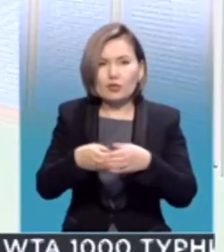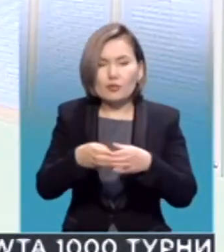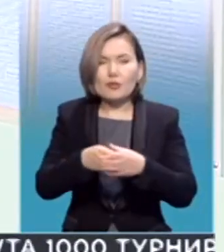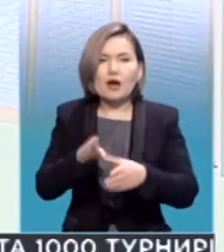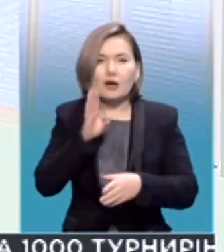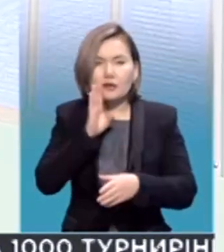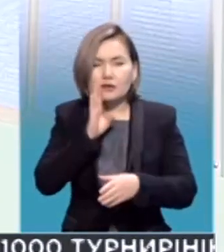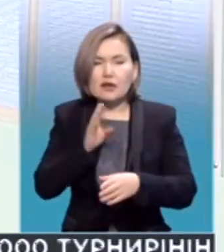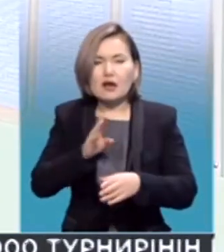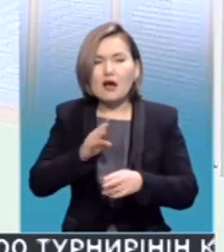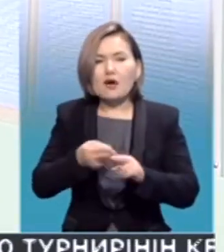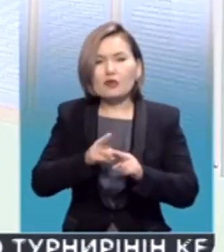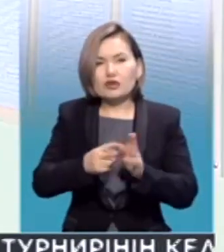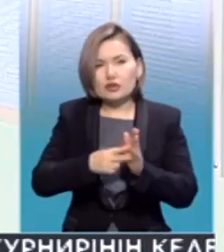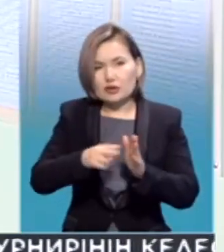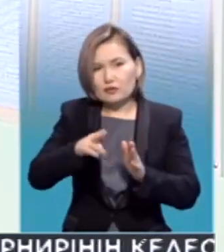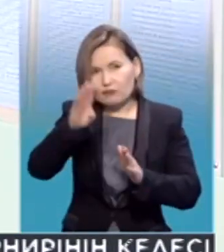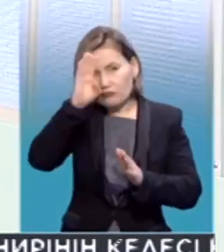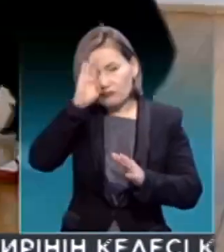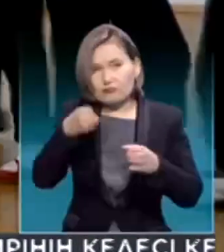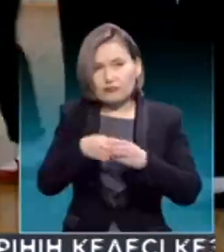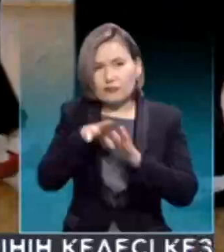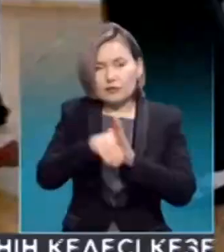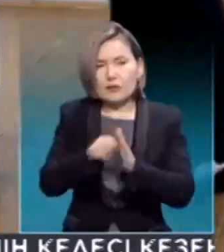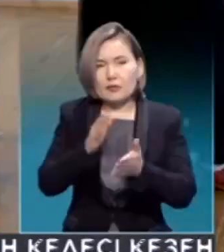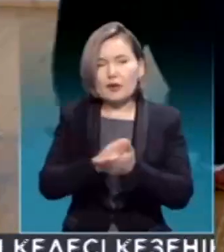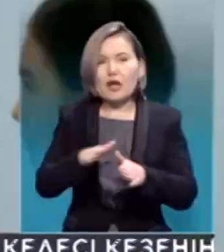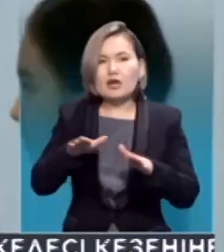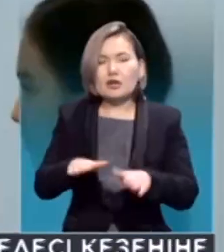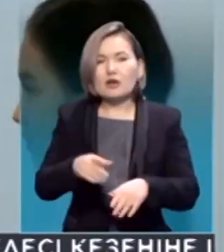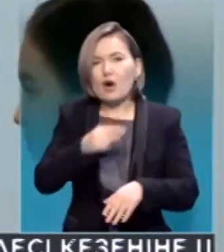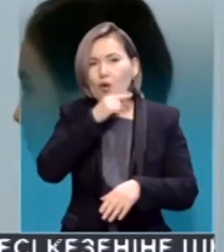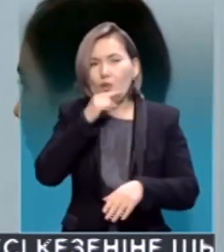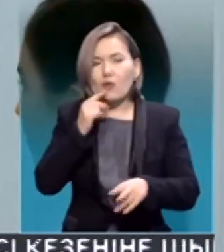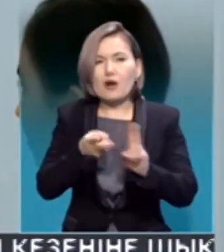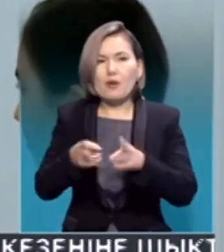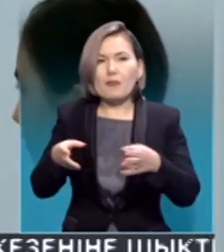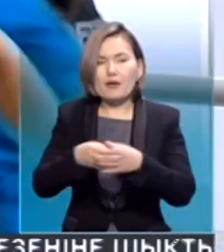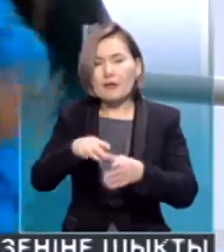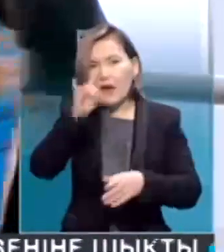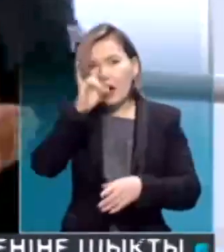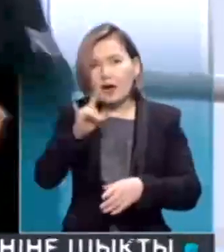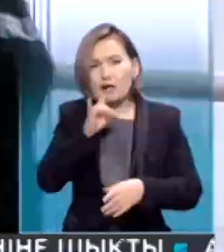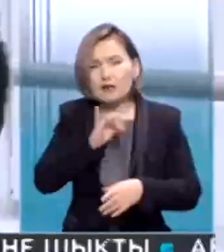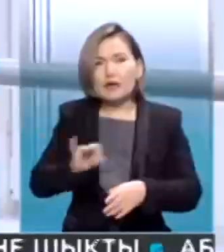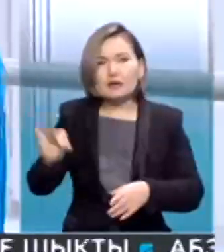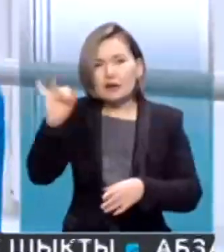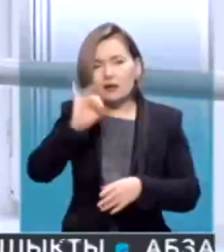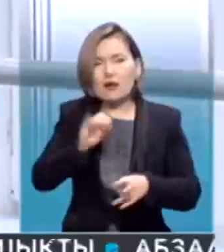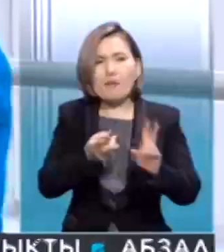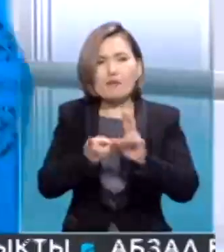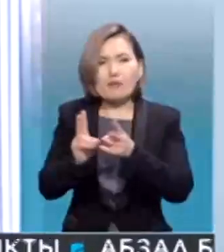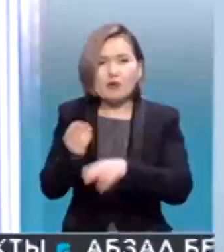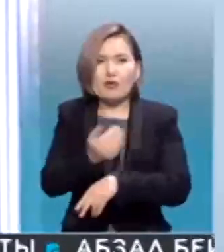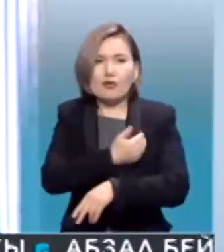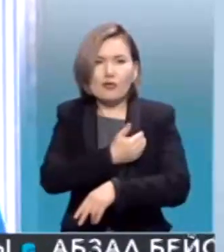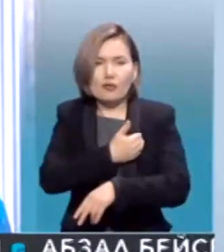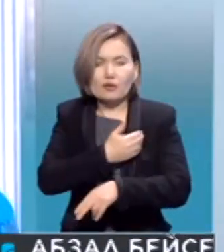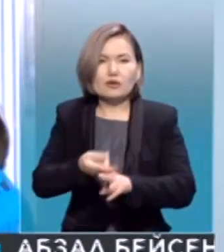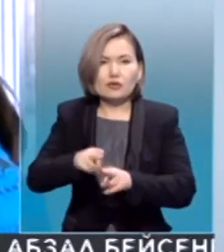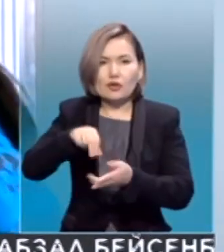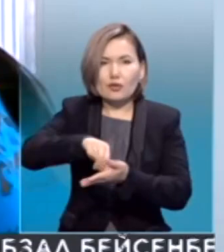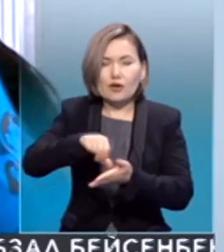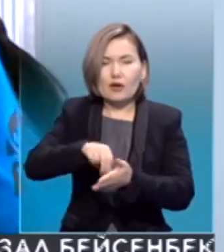басқа аймақтарда өз филиалымызды ашсақ дейміз. Ал жергілікті орыс би ансамбльдері ежелгі қазақтың биіне қызығушылық танытып отыр. Ал орыс